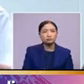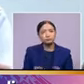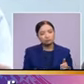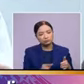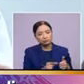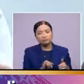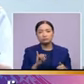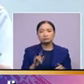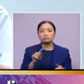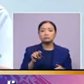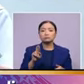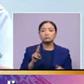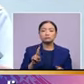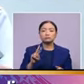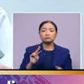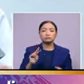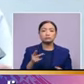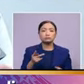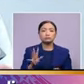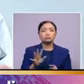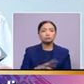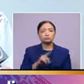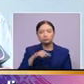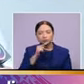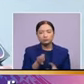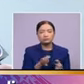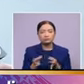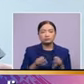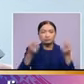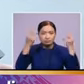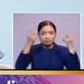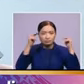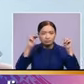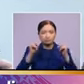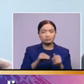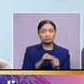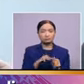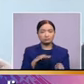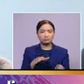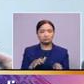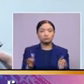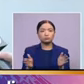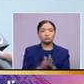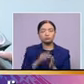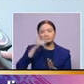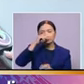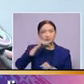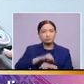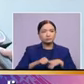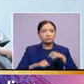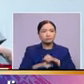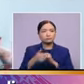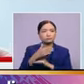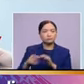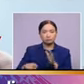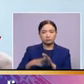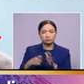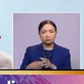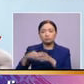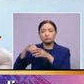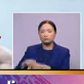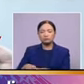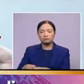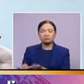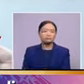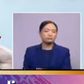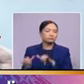ไรลงสุวรรณคีรีอีกท่านหนึ่งนะฮะที่ตอนนี้เป็นที่ปรึกษาท่านนายกรัฐมนตรีแล้วก็แกนนำรวมไทยสร้างชาติยืนยันเหตุผลที่ย้ายพักเพราะว่าอุด